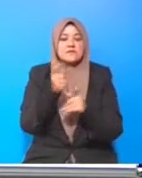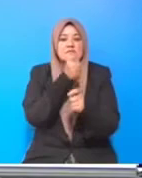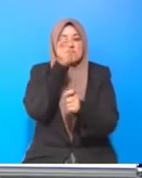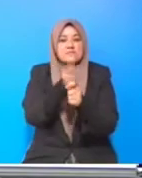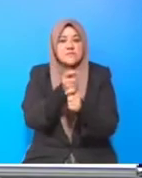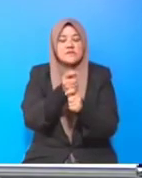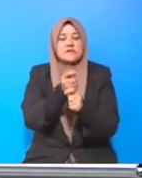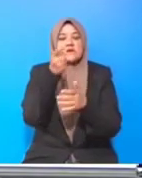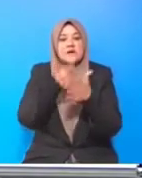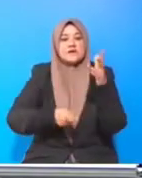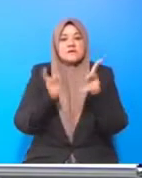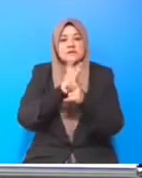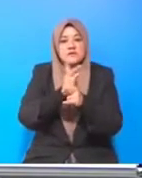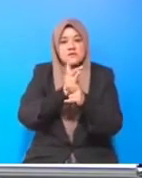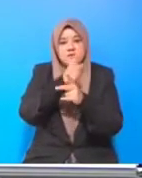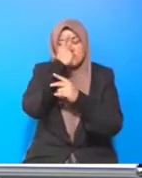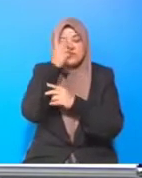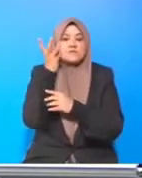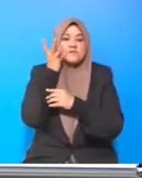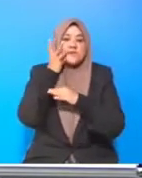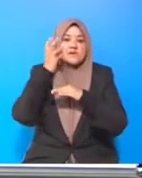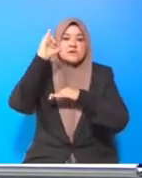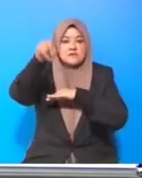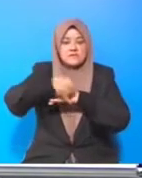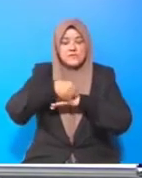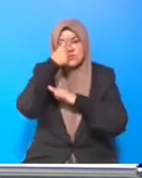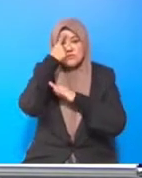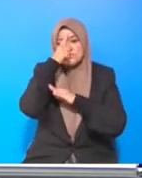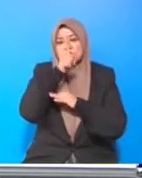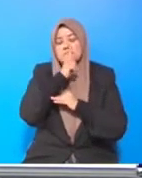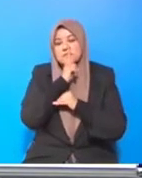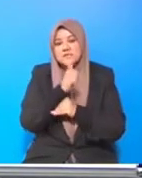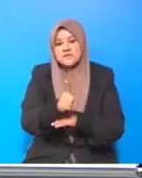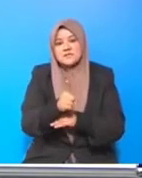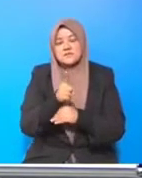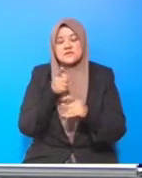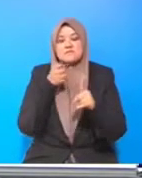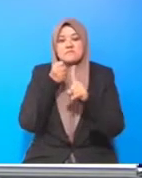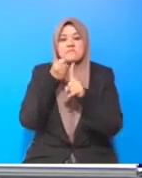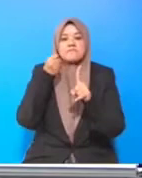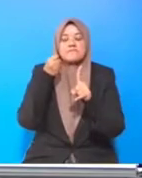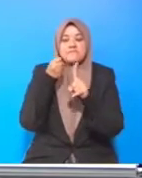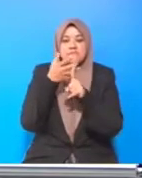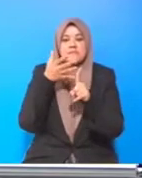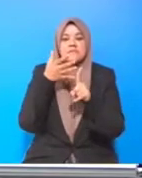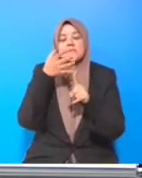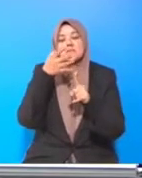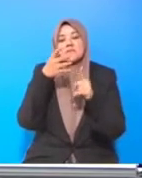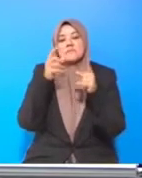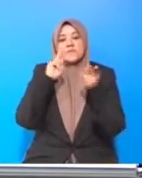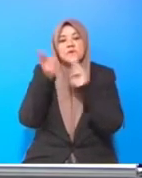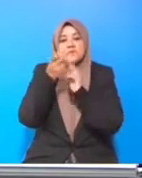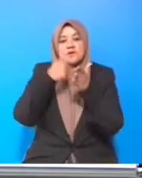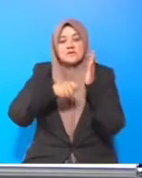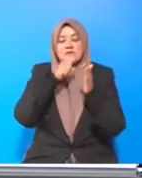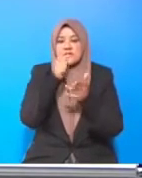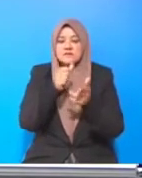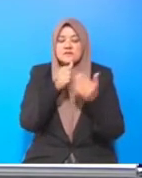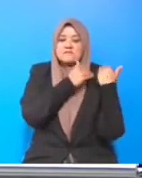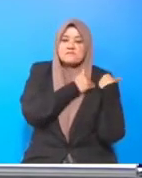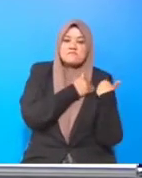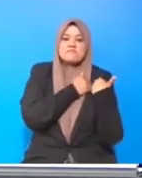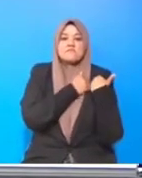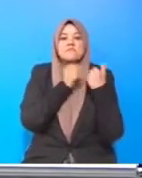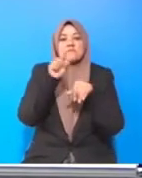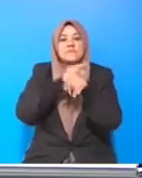penetapan harga kawalan ke atas beras impor gymnastic and impact perubahan harga tidak membebankan pengguna